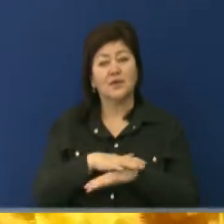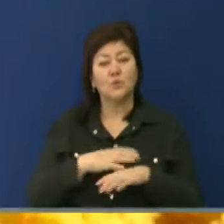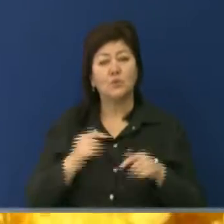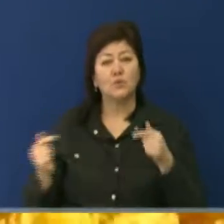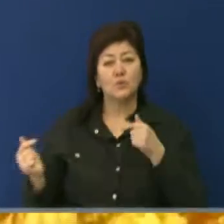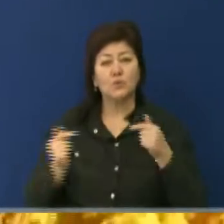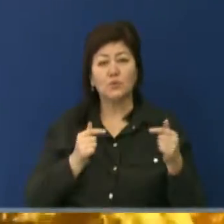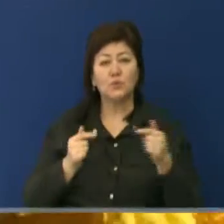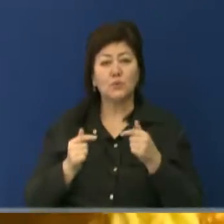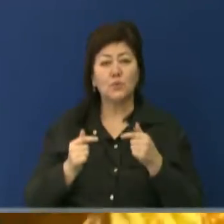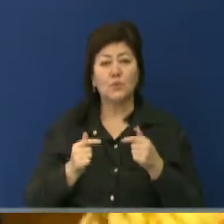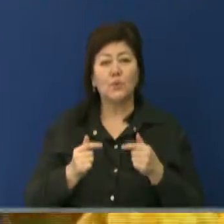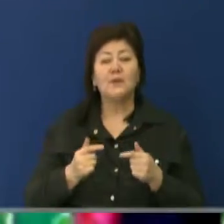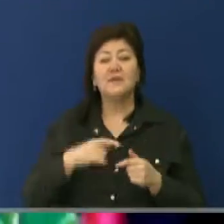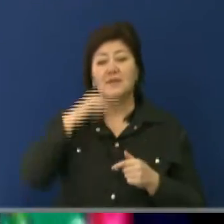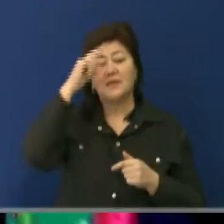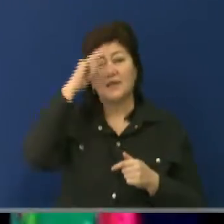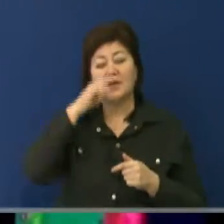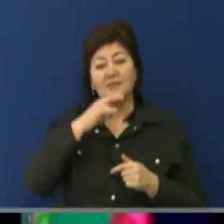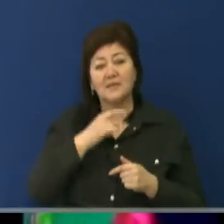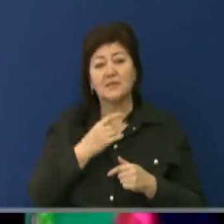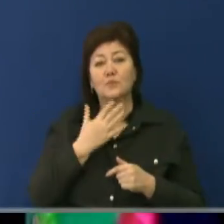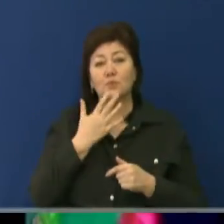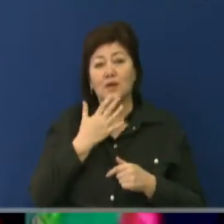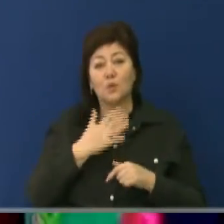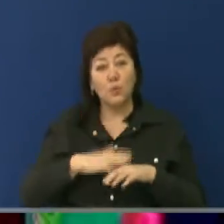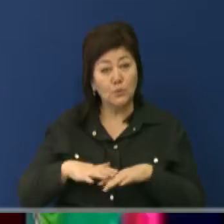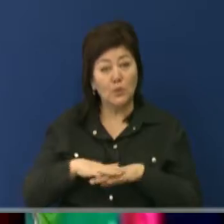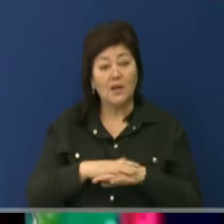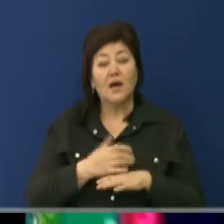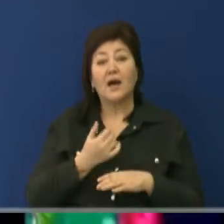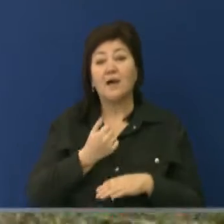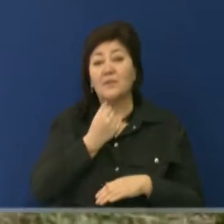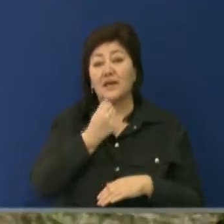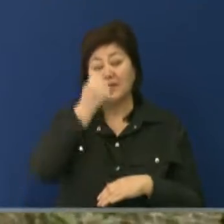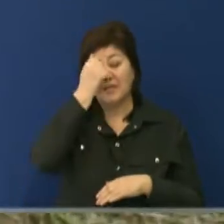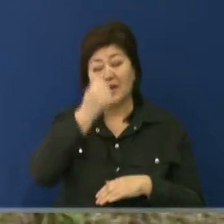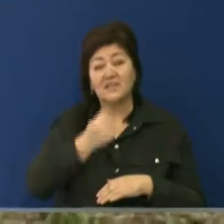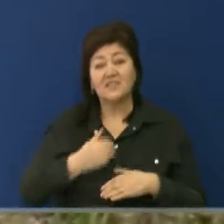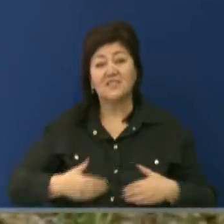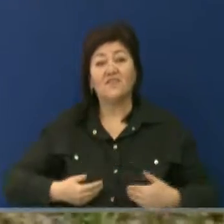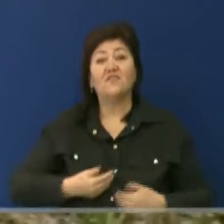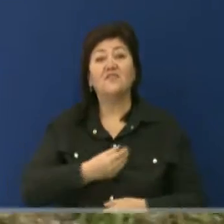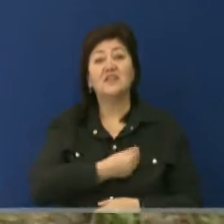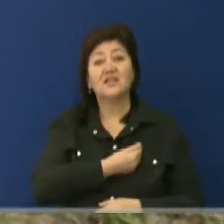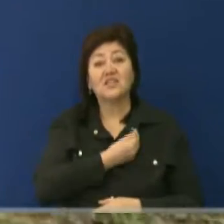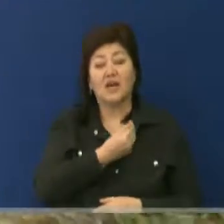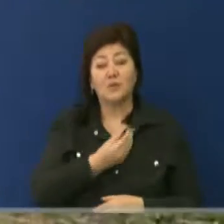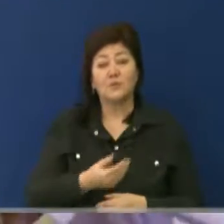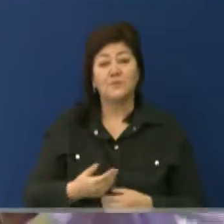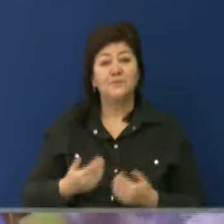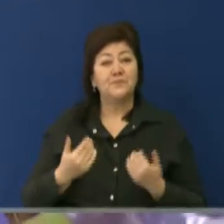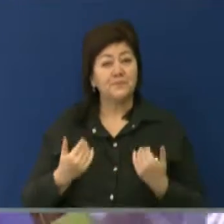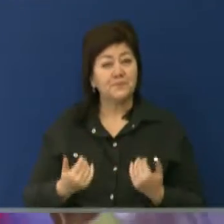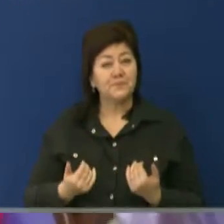бір-біріне және қонақжай қазақ халқына ризашылықтарын білдіреді. Семей қаласындағы достық үйінің директоры Надежда Шарованың айтуынша, соңғы